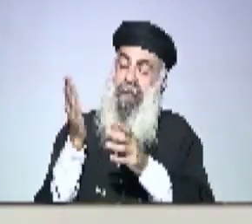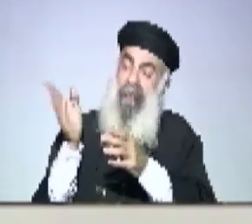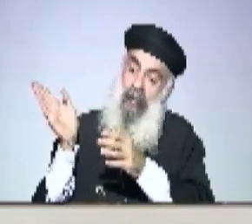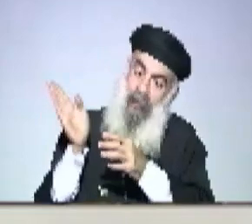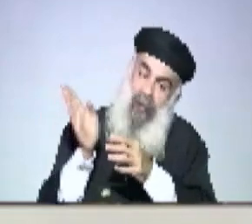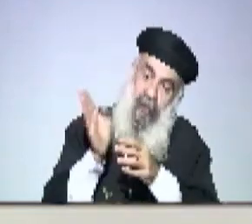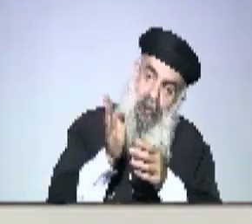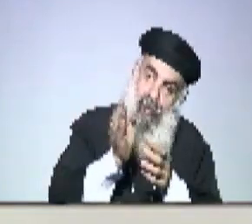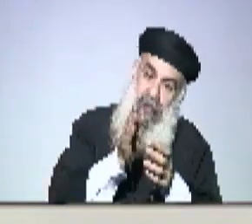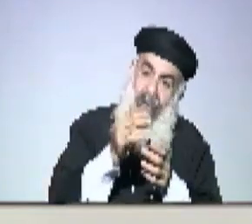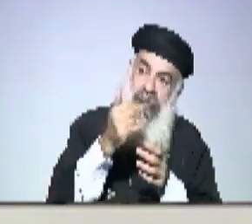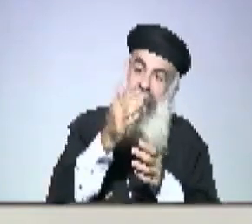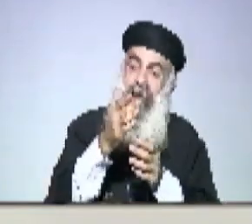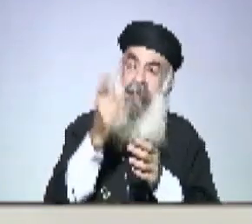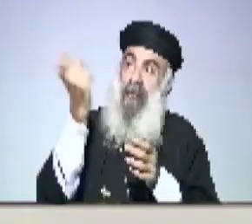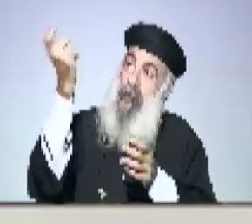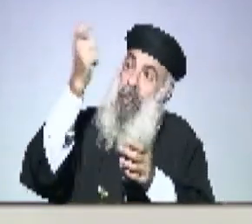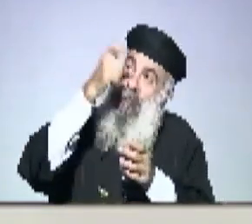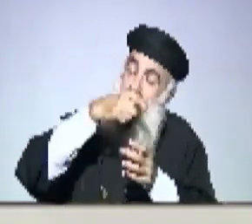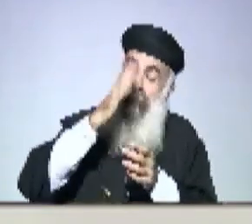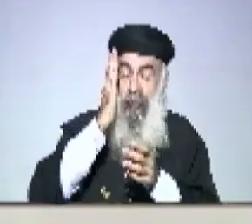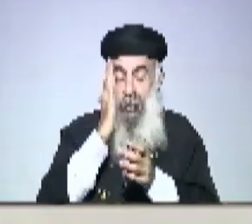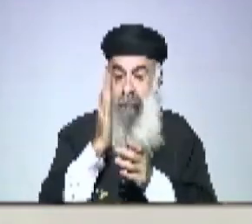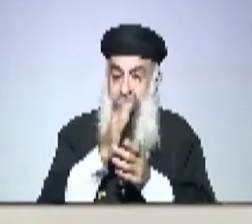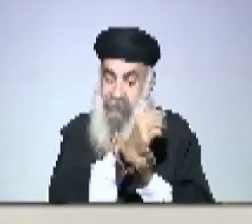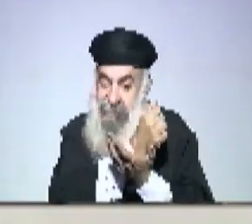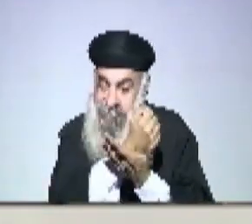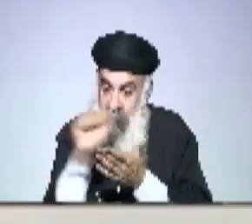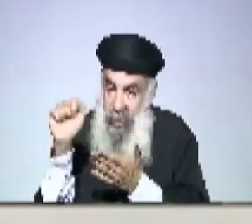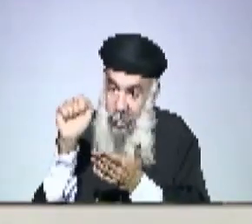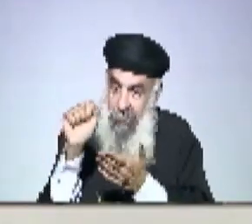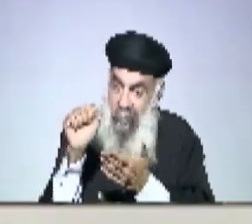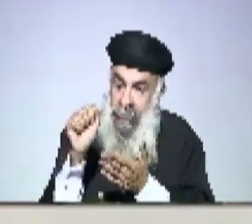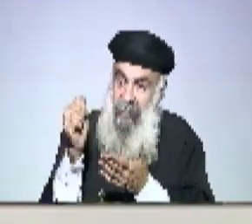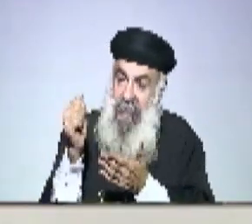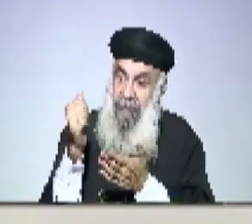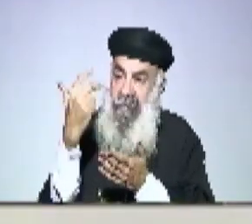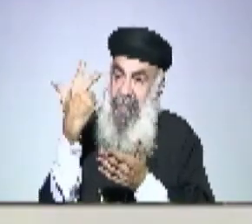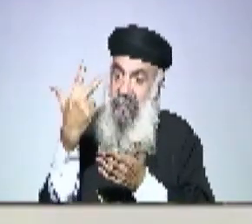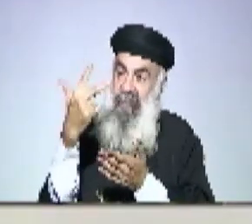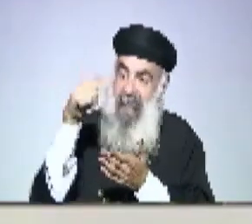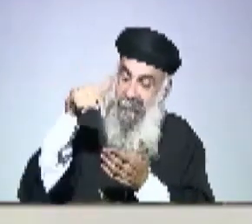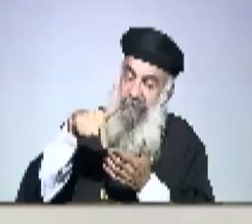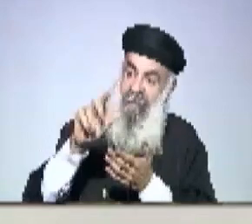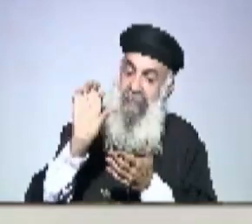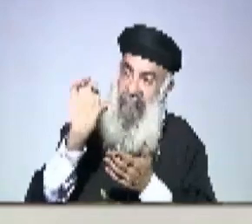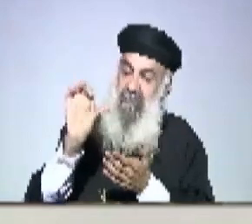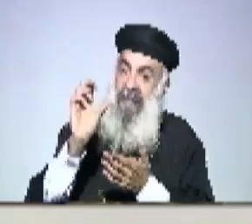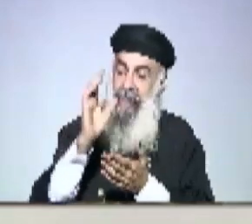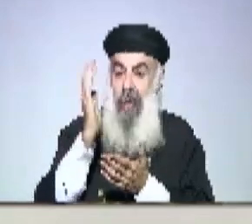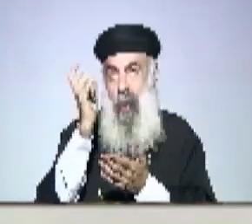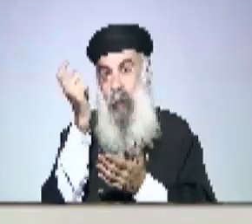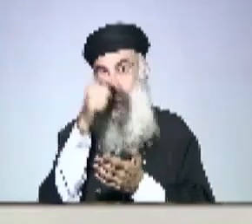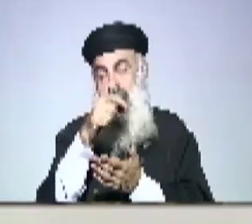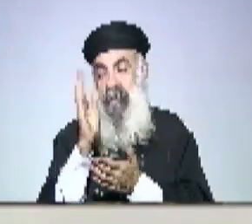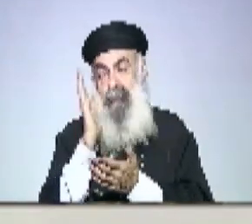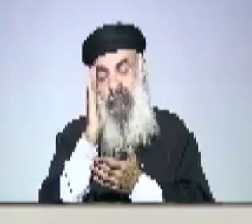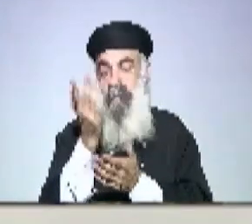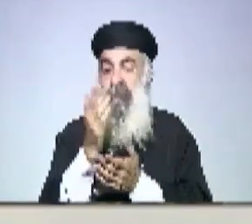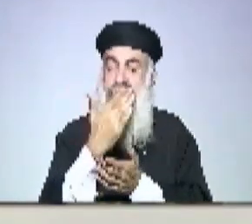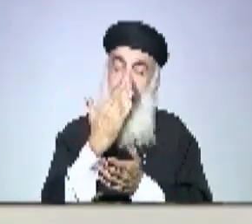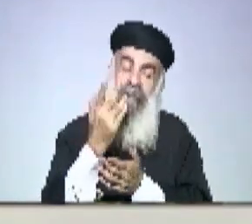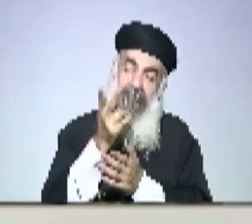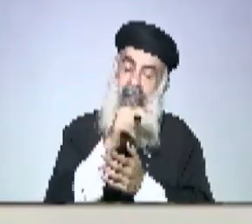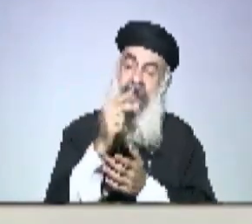وسادسه غروب ونوم هل نلغي ده كله ثالثه وسادسه و تسعه غروب ونوم في الصيامات اللي هي مش زي الصيام الكبير